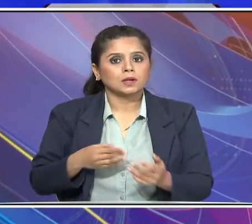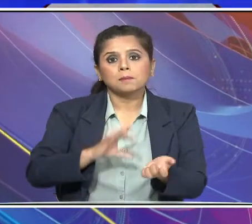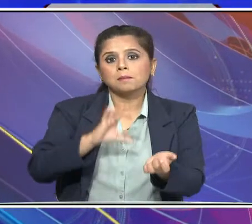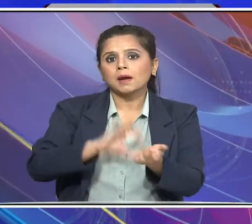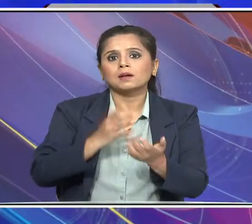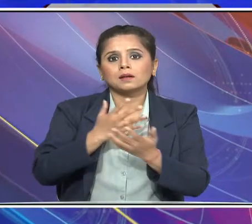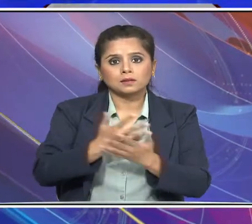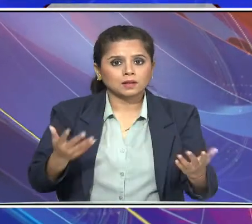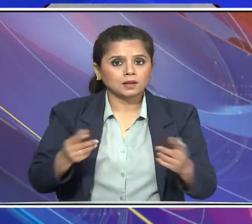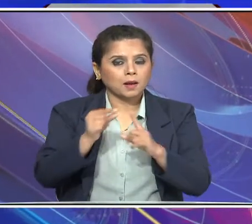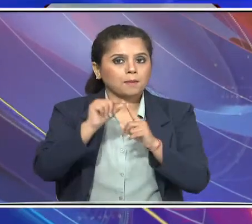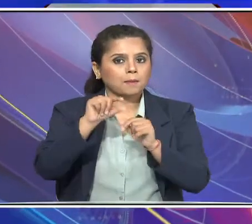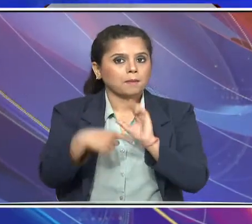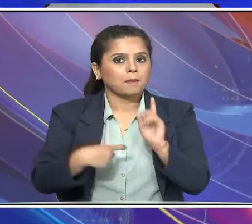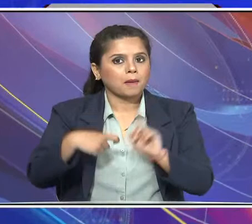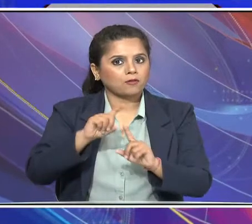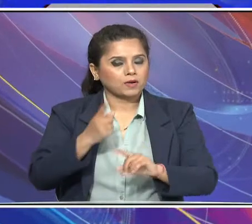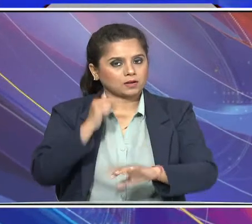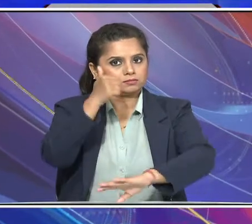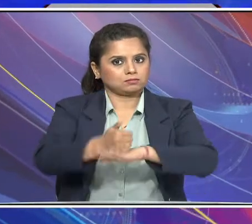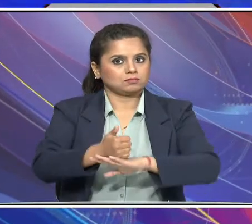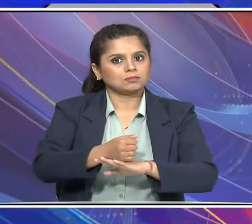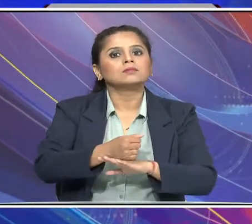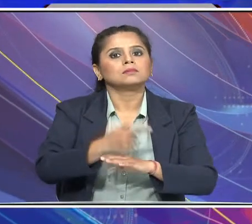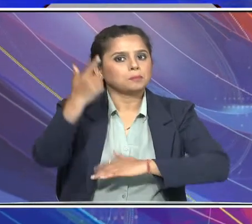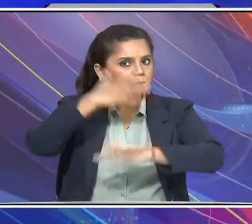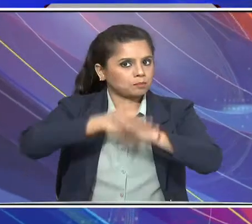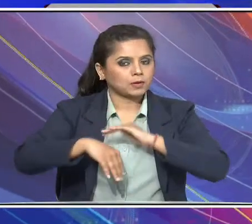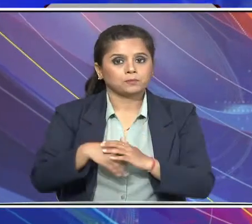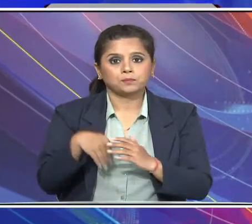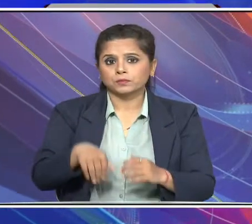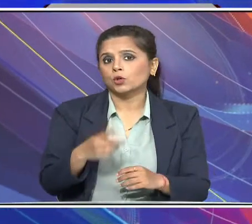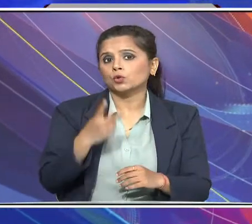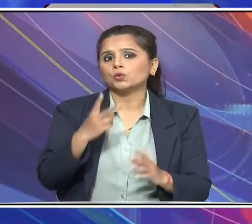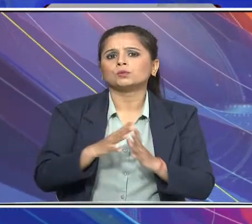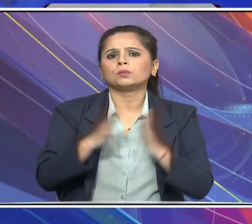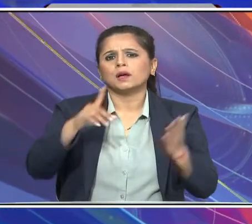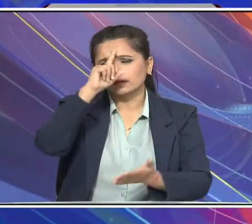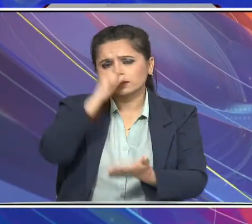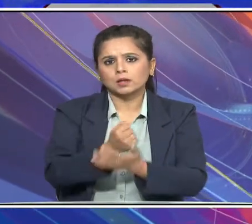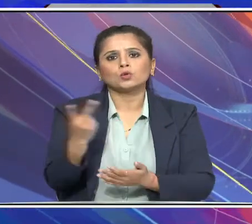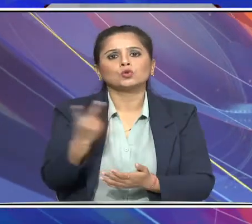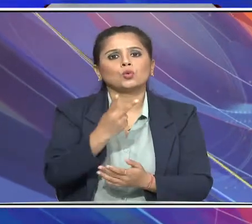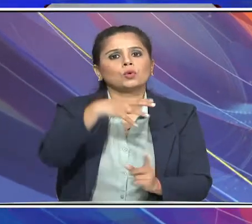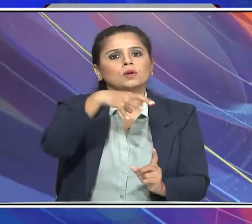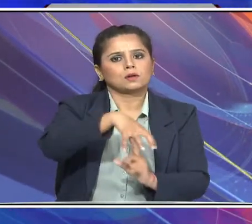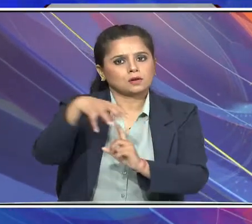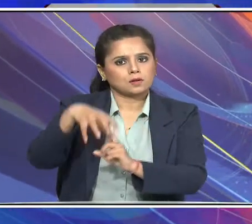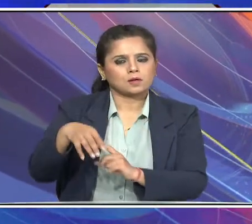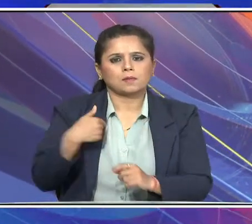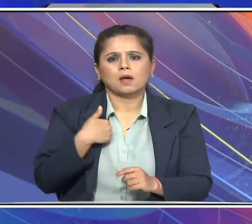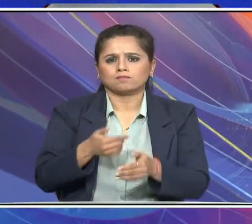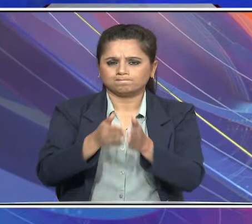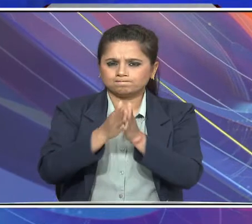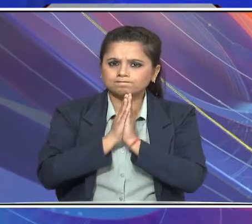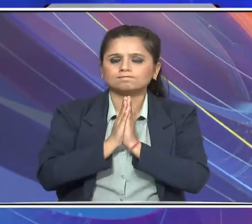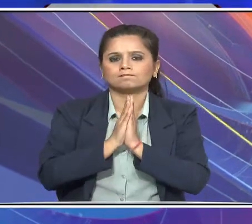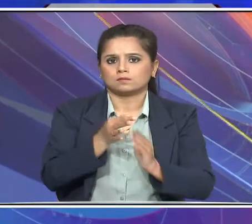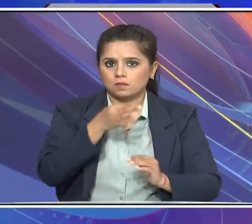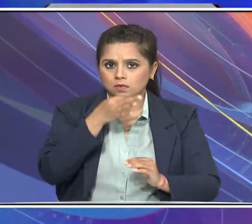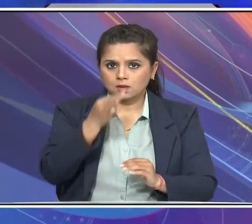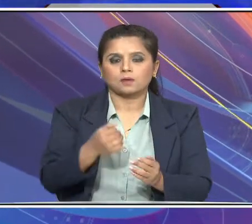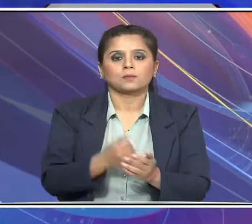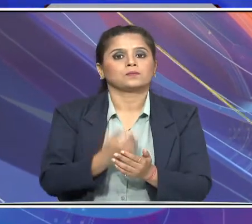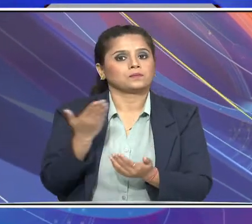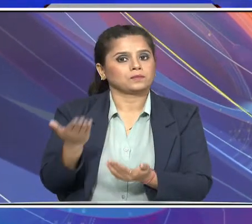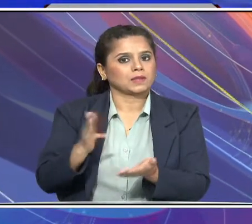डिवाइसेज पार्क पहले खोलना का निर्णय लिया आज जो दो बड़े निर्णय हैं दोनों मंत्रालय के मैं अनुरोध करता हूं आदमी